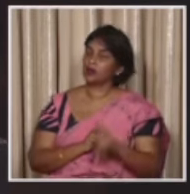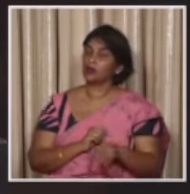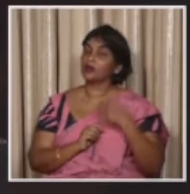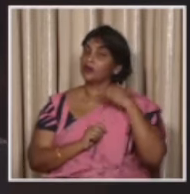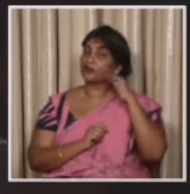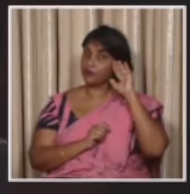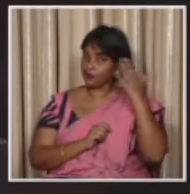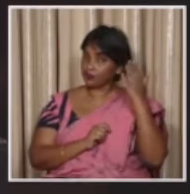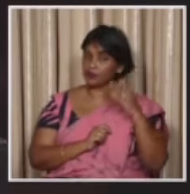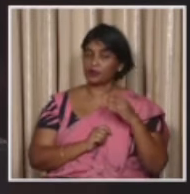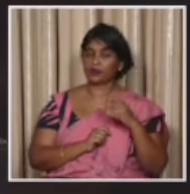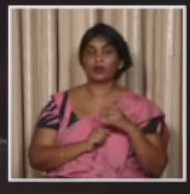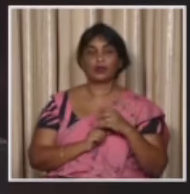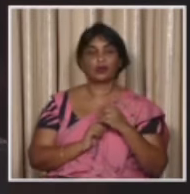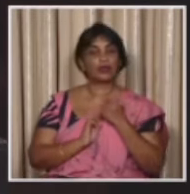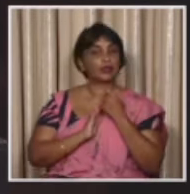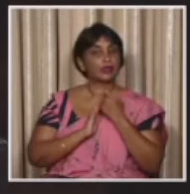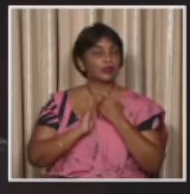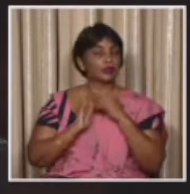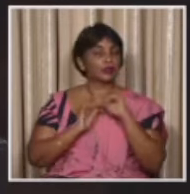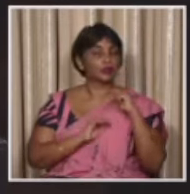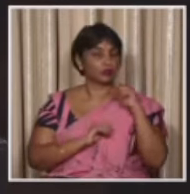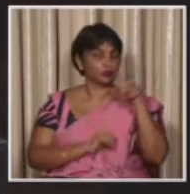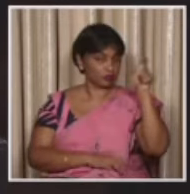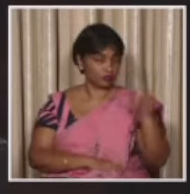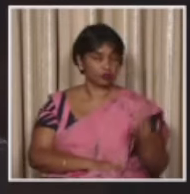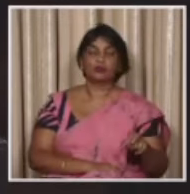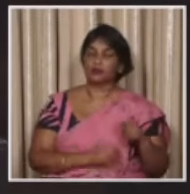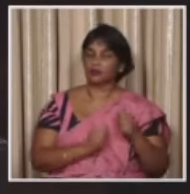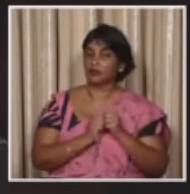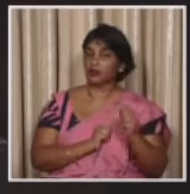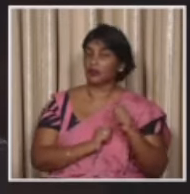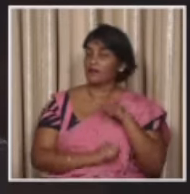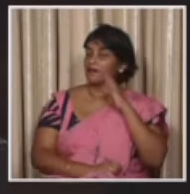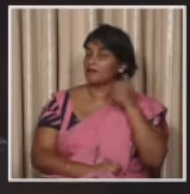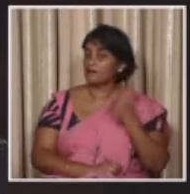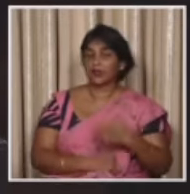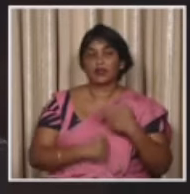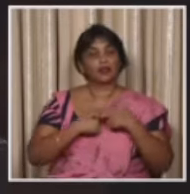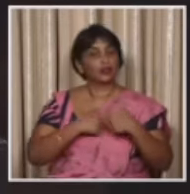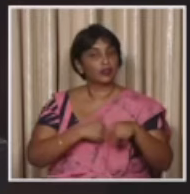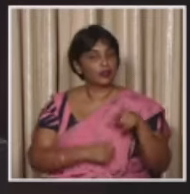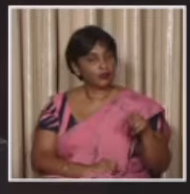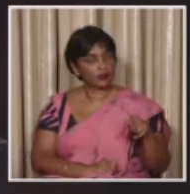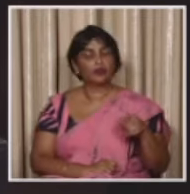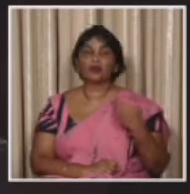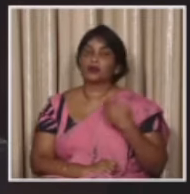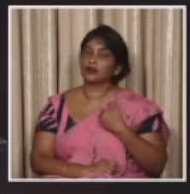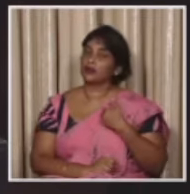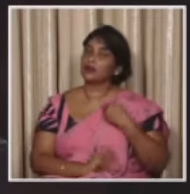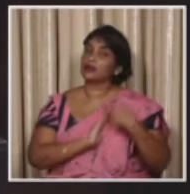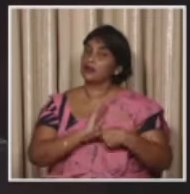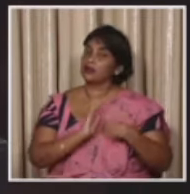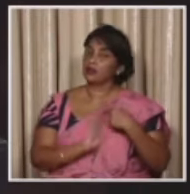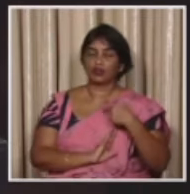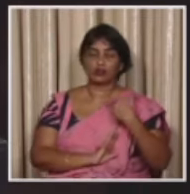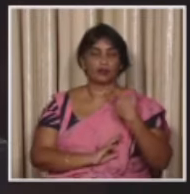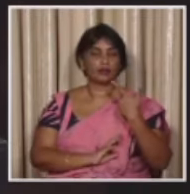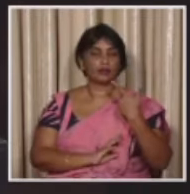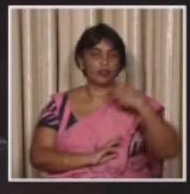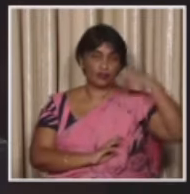විශේෂයෙන්ම රෙගියුලේටර් ශක්තිමත් වන්නට වැදගත්ම හේතුවක් තමයි අපේ රටේ